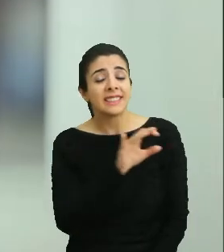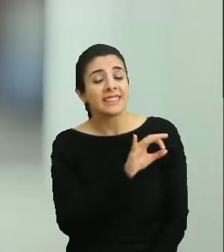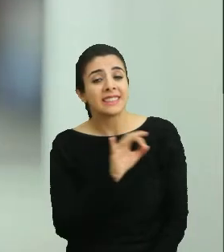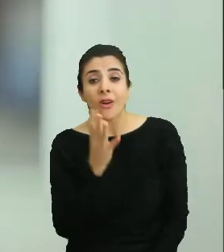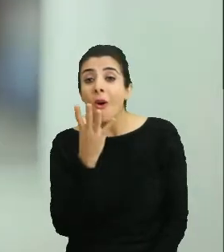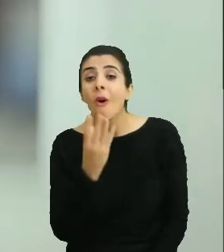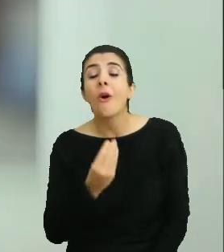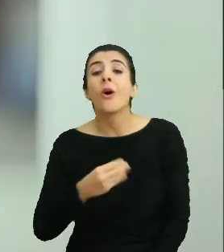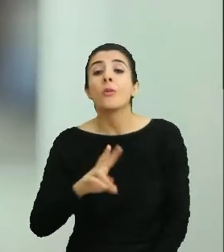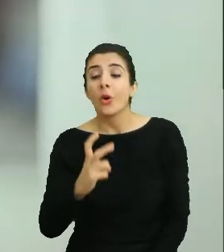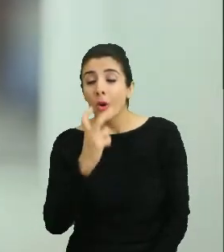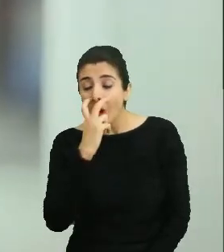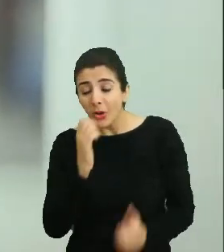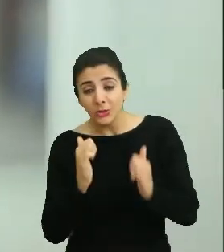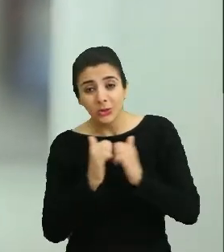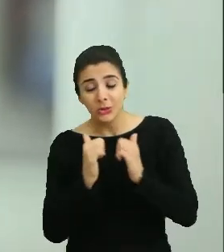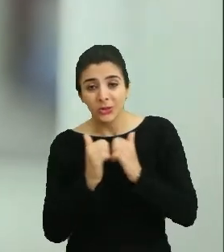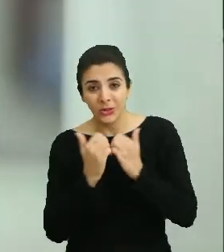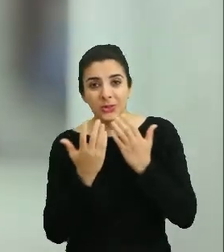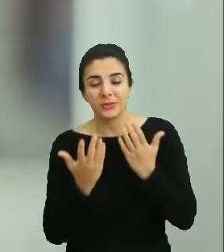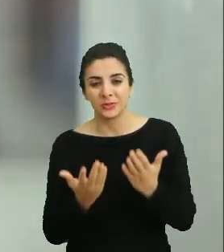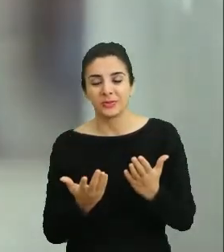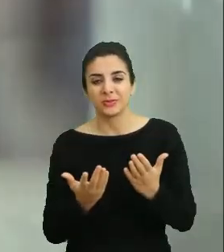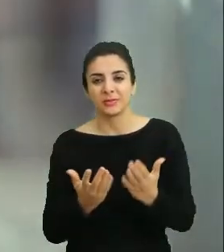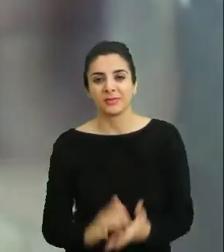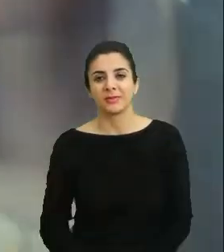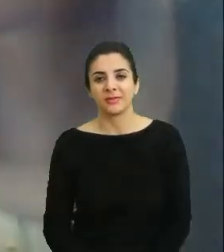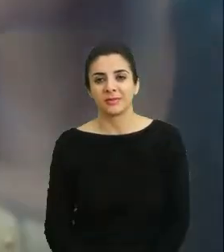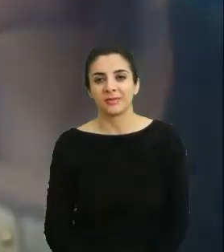Sensiz olmuyor iki gözüm.